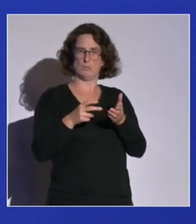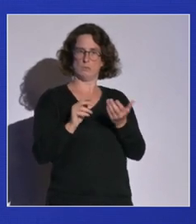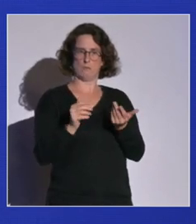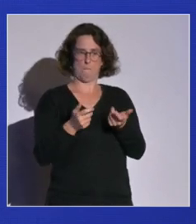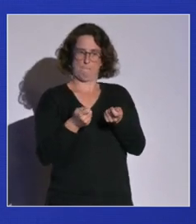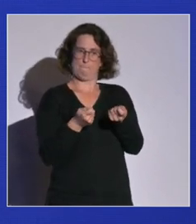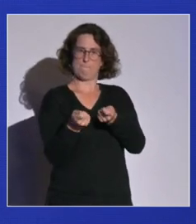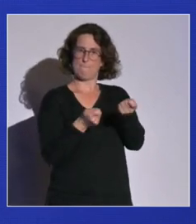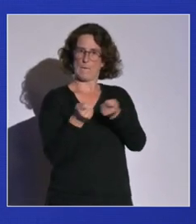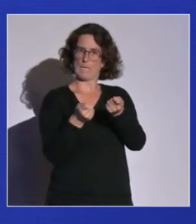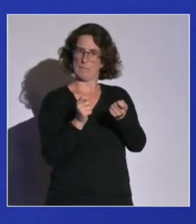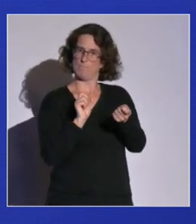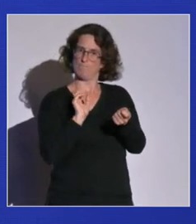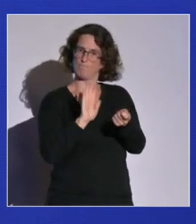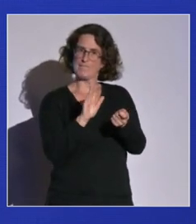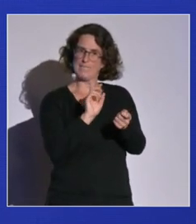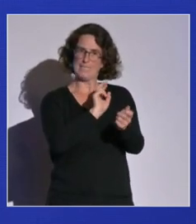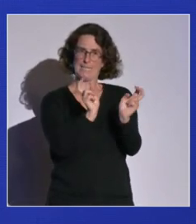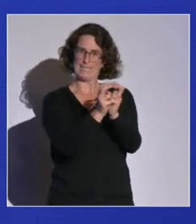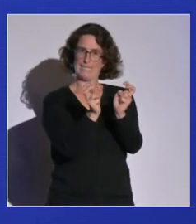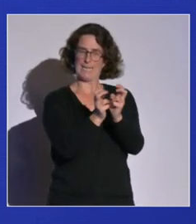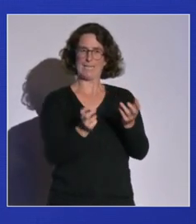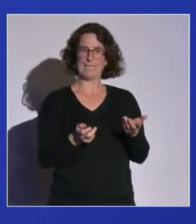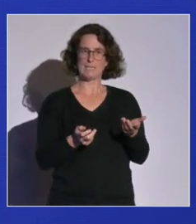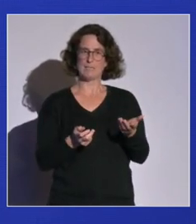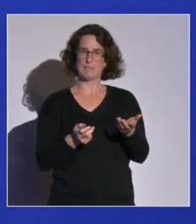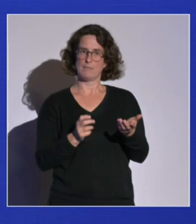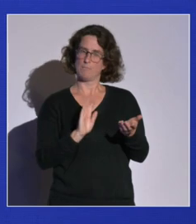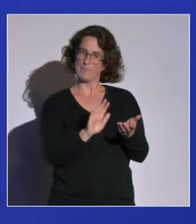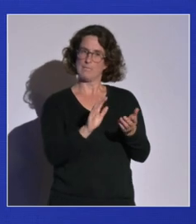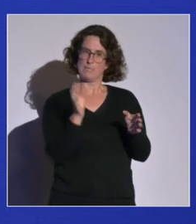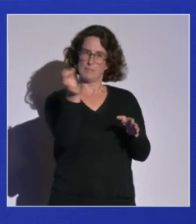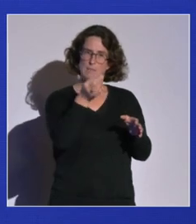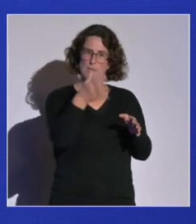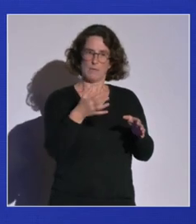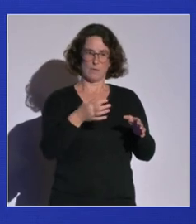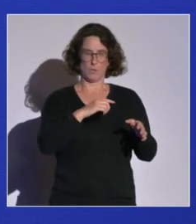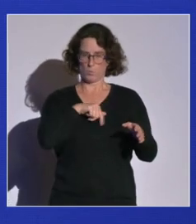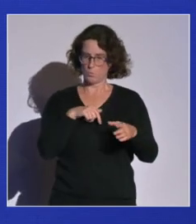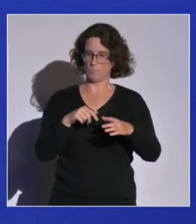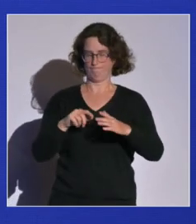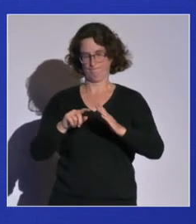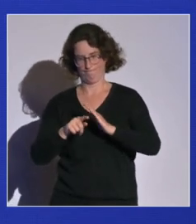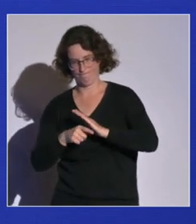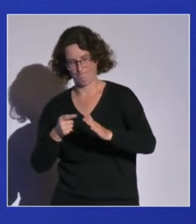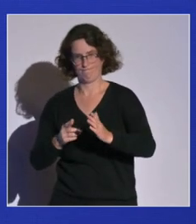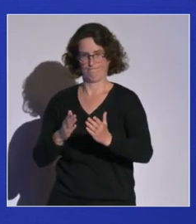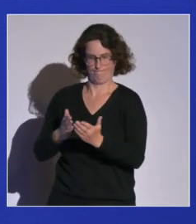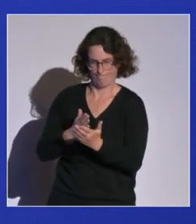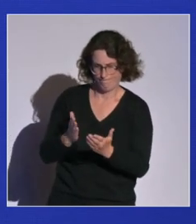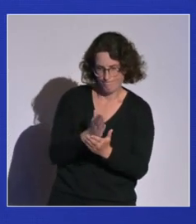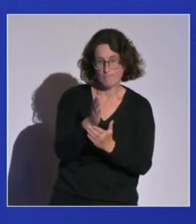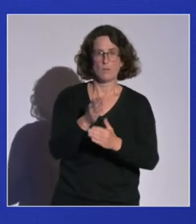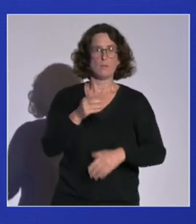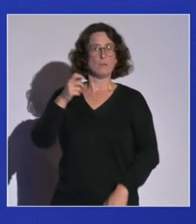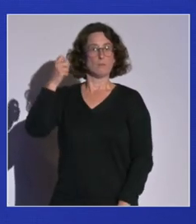électricité-là. Eh bien, on est reparti, on s'est remis sur le chemin. Et le président de la République a fait un choix courageux,